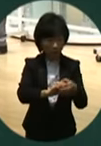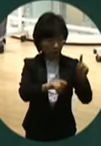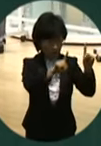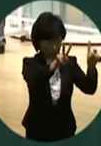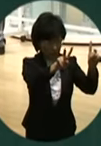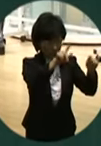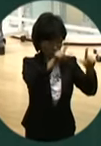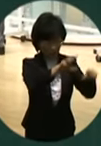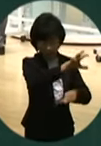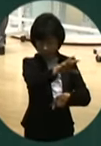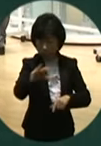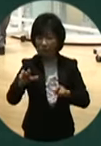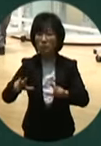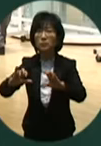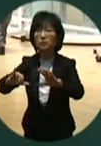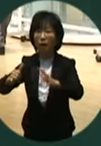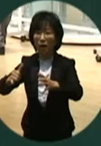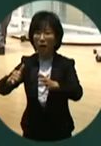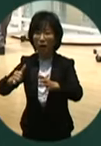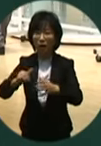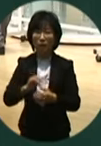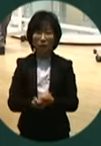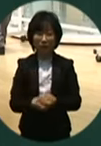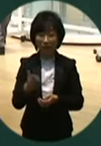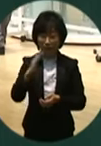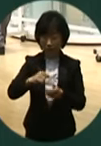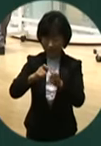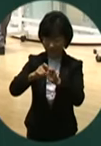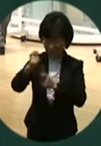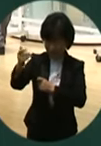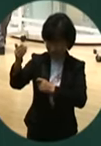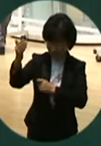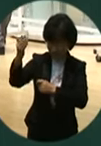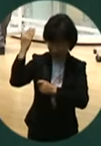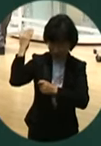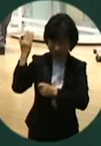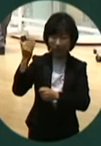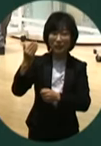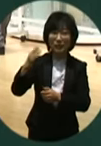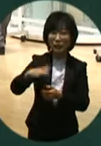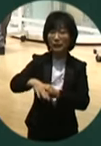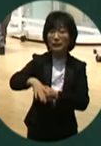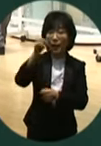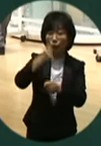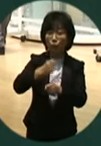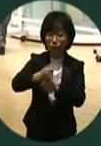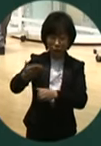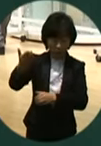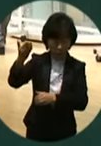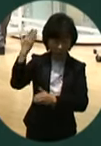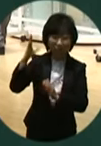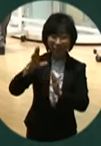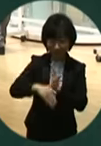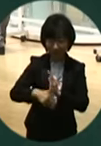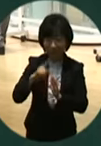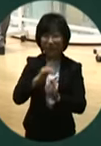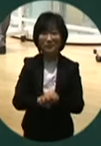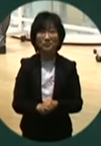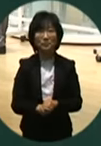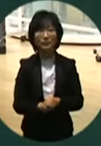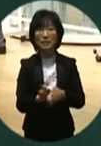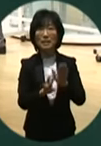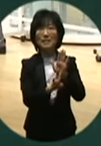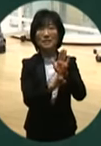void. 그런데 영세전에 그래서 창세전에 생긴 일입니다. 이 요한 계시록 12장 1절에서 9절을